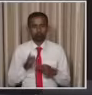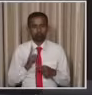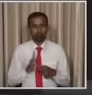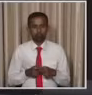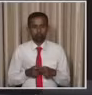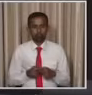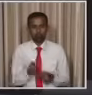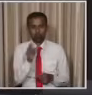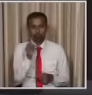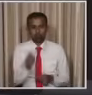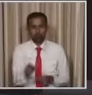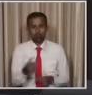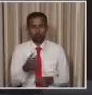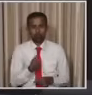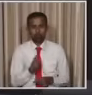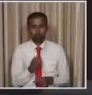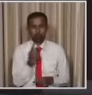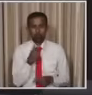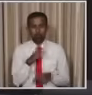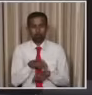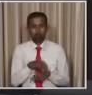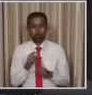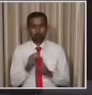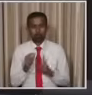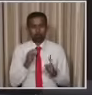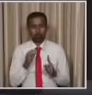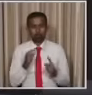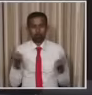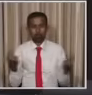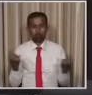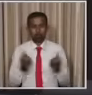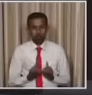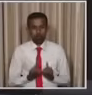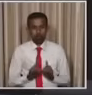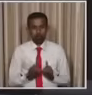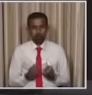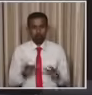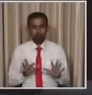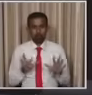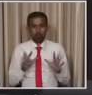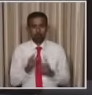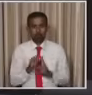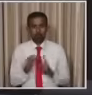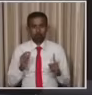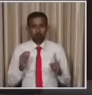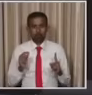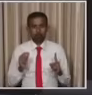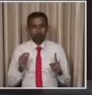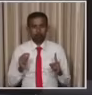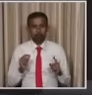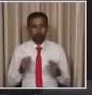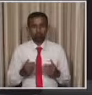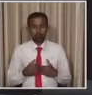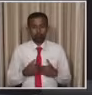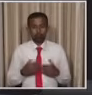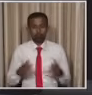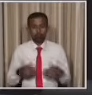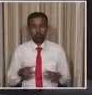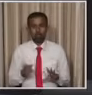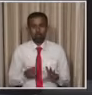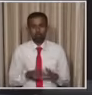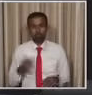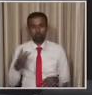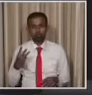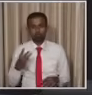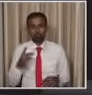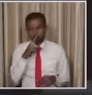විදිහට ඔබතුමයි මමයි ප්‍රථම වතාවට පාර්ලිමේන්තුවට පිවිසෙන්නේ 9 වෙනි පාර්ලිමේන්තුවේ. අපි තාම අවුරුදු 3යි